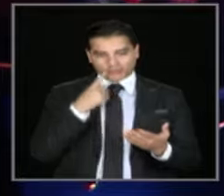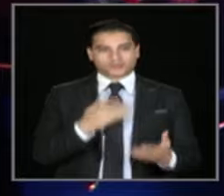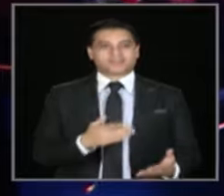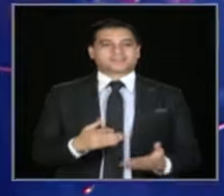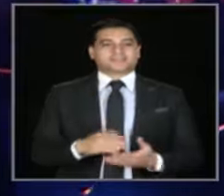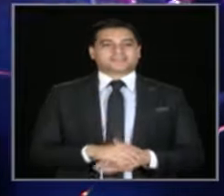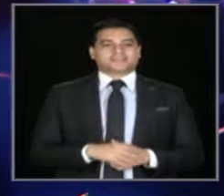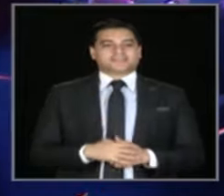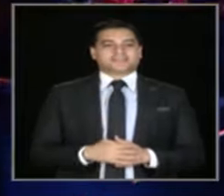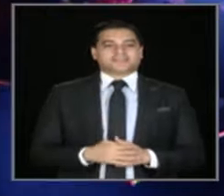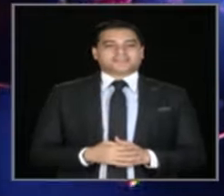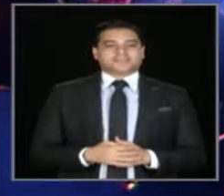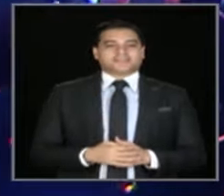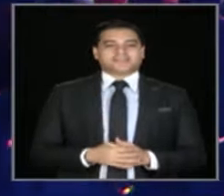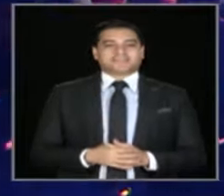هو